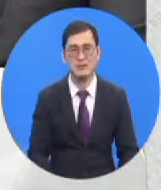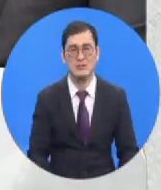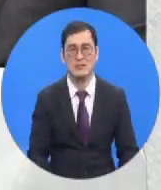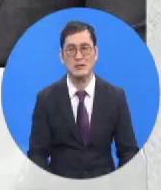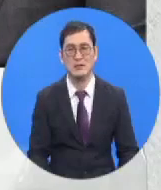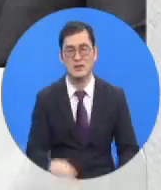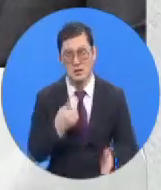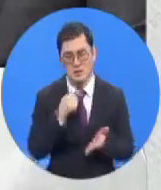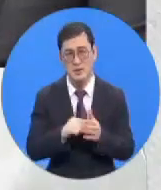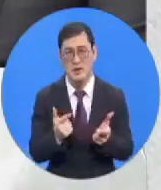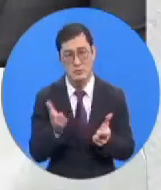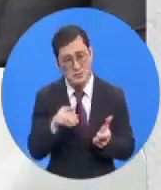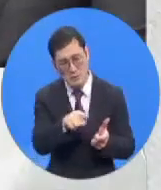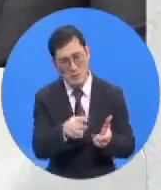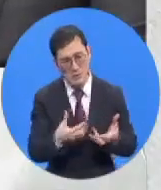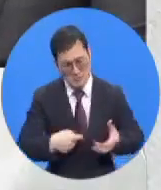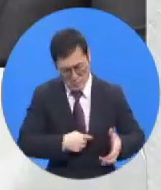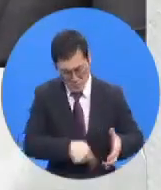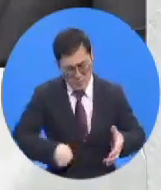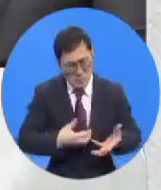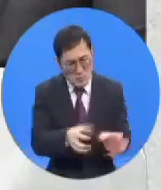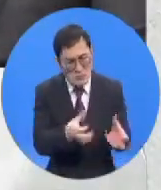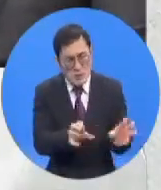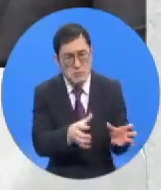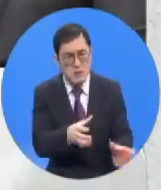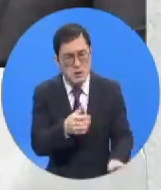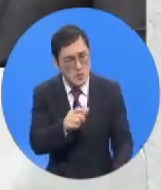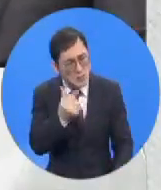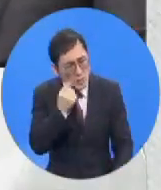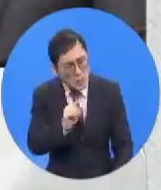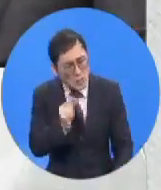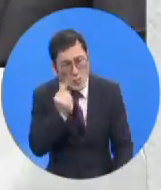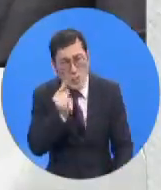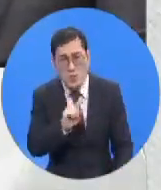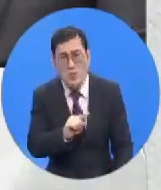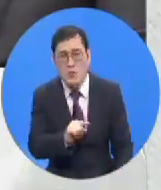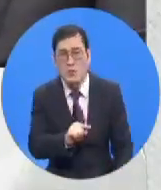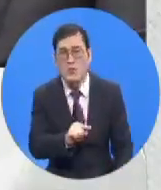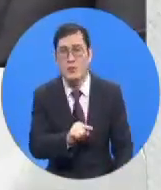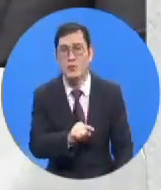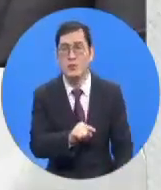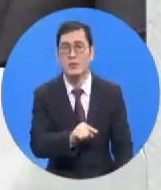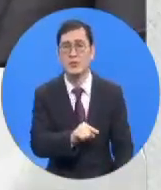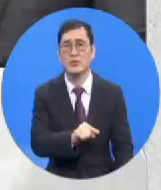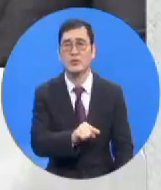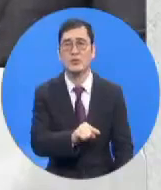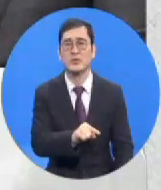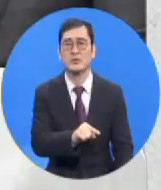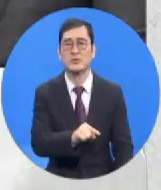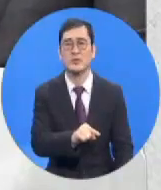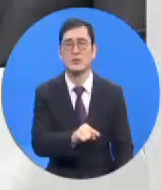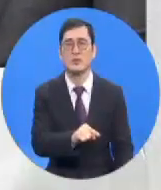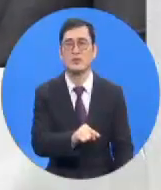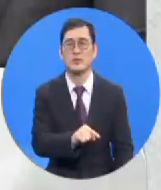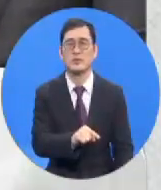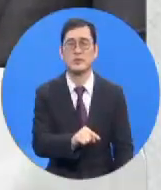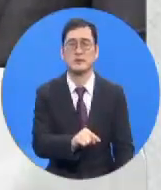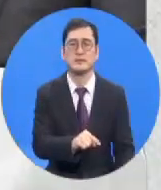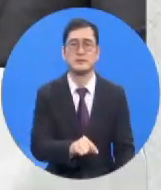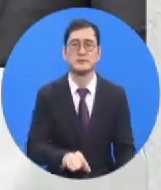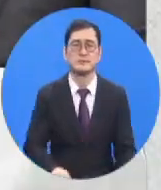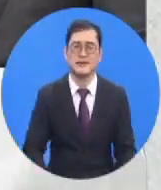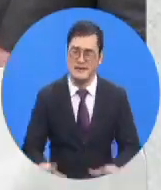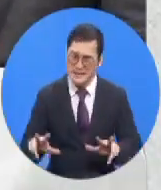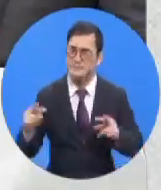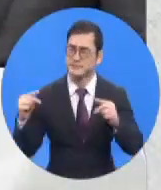그렇죠. 그다음에 더 큰 것은 사회적 분위기하고 애들에 대해 가지고는 정말로 보호해야 된다는 걸로 이어지면 좋겠다. 아마